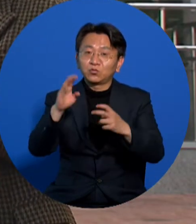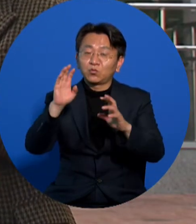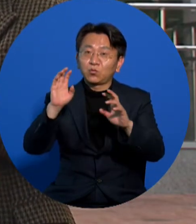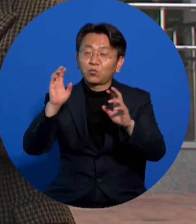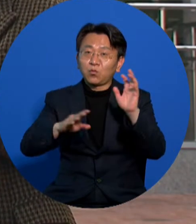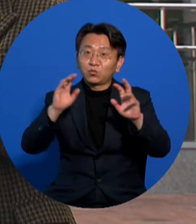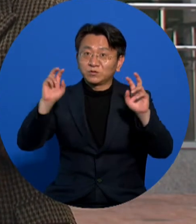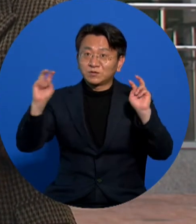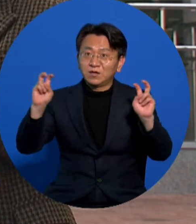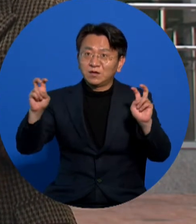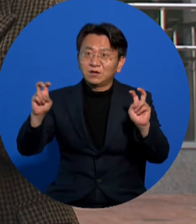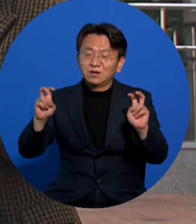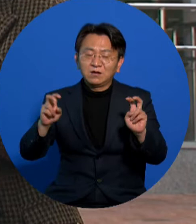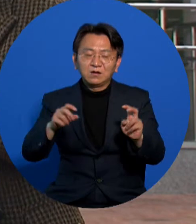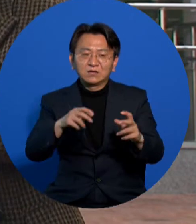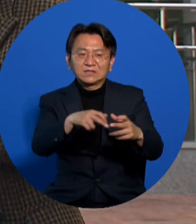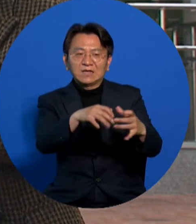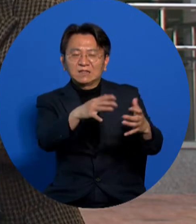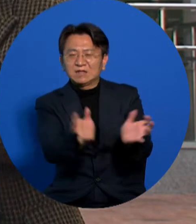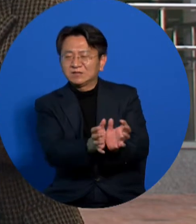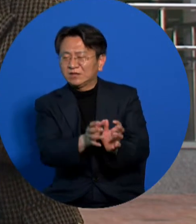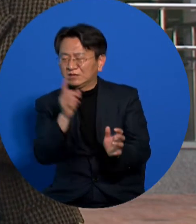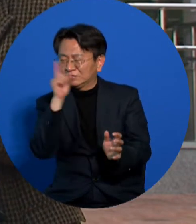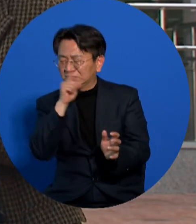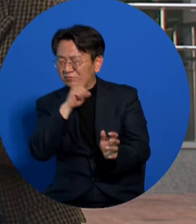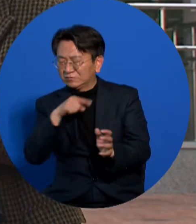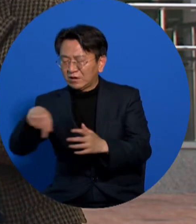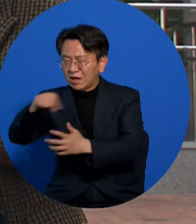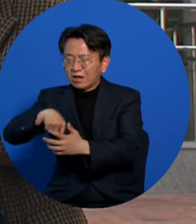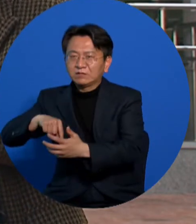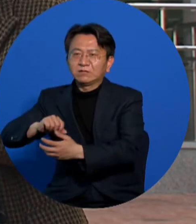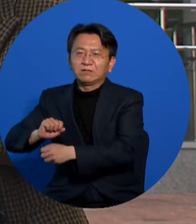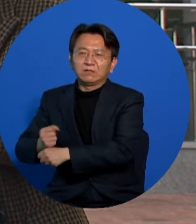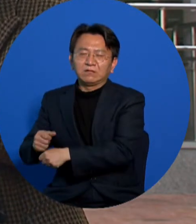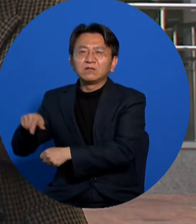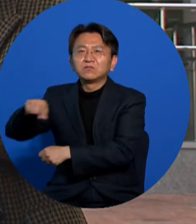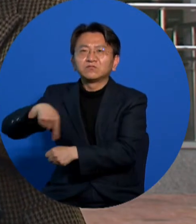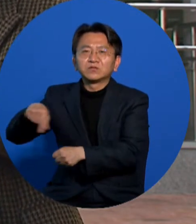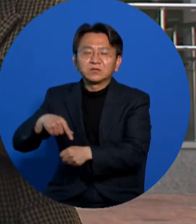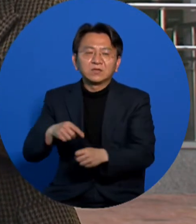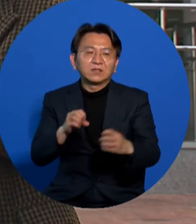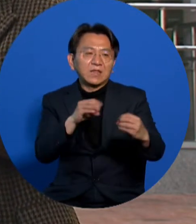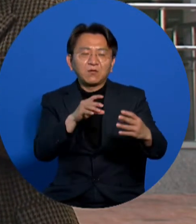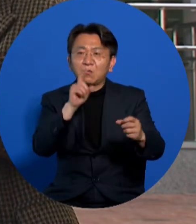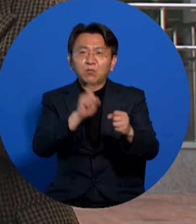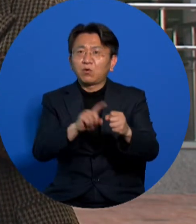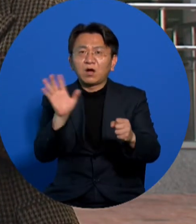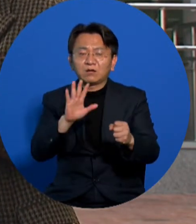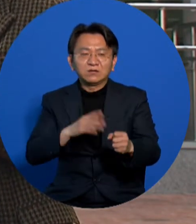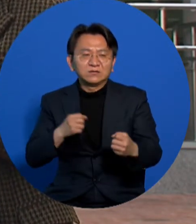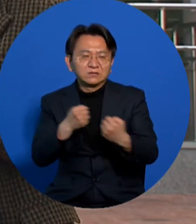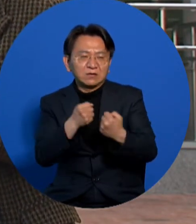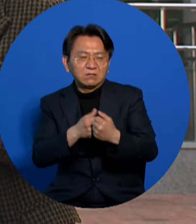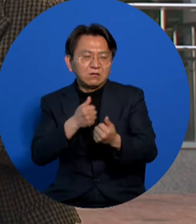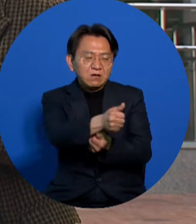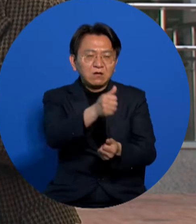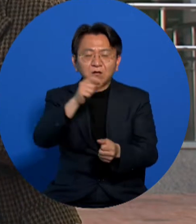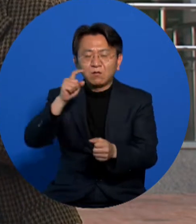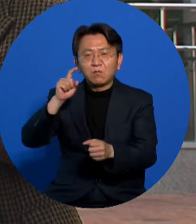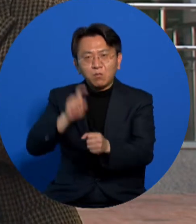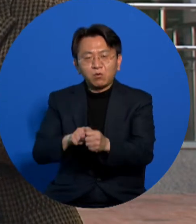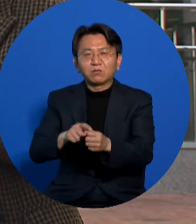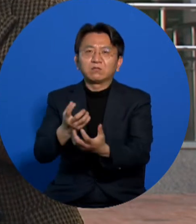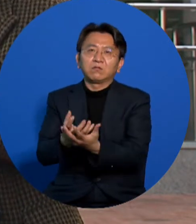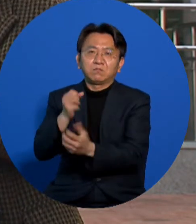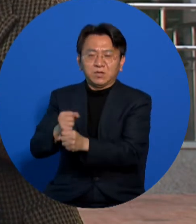바라보는 공공기관의 민낯을 그대로 보여줍니다. 대화와 타협보단 싸워서 이길 상대로 상정하고 있는 만큼 논란이